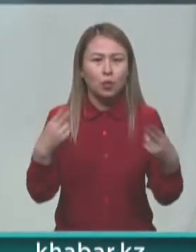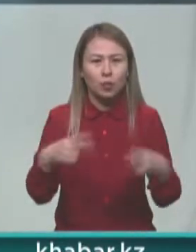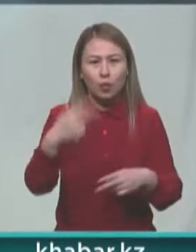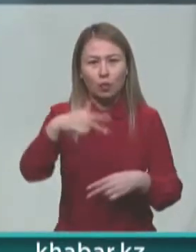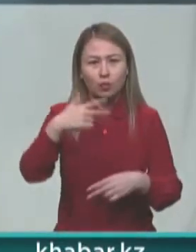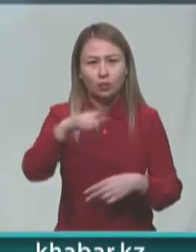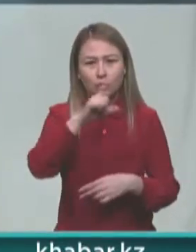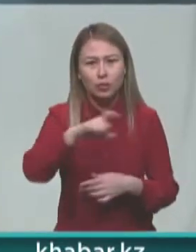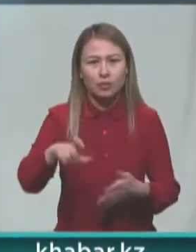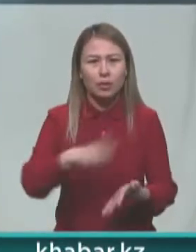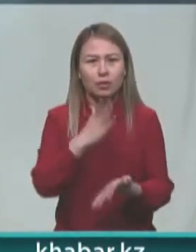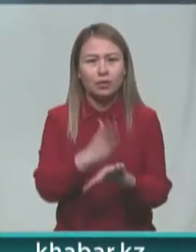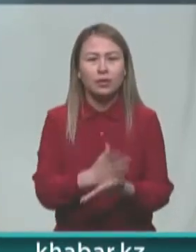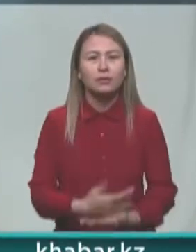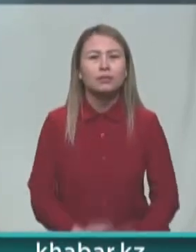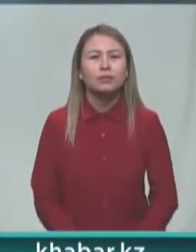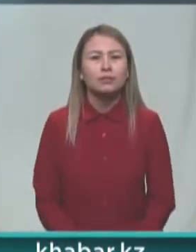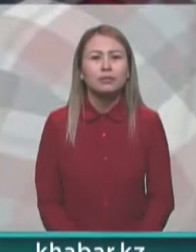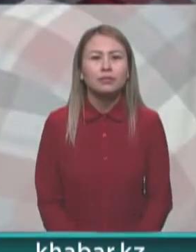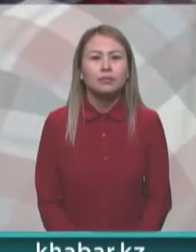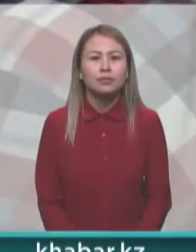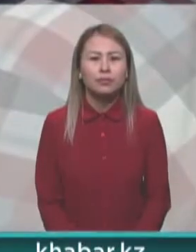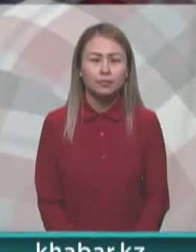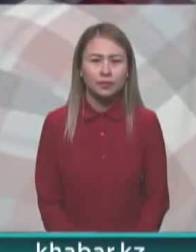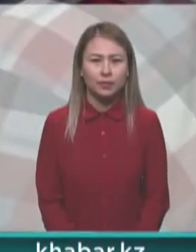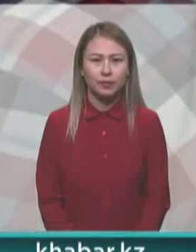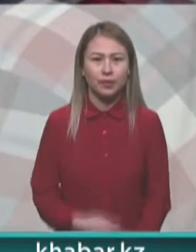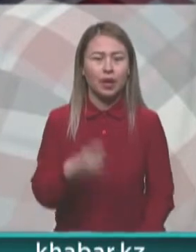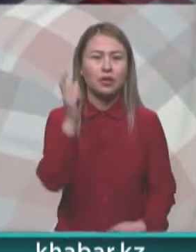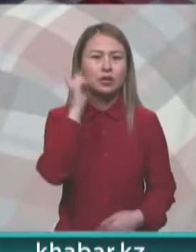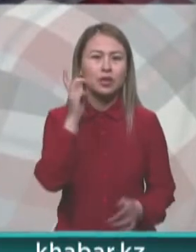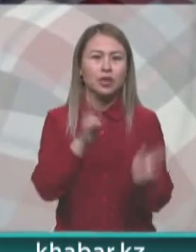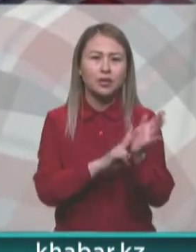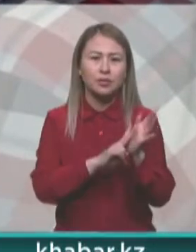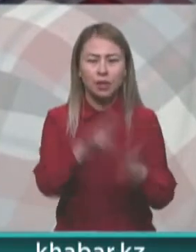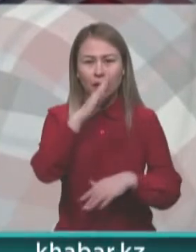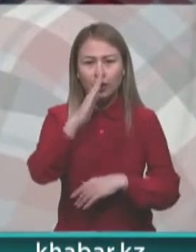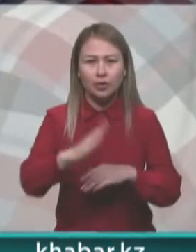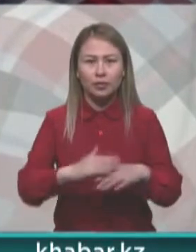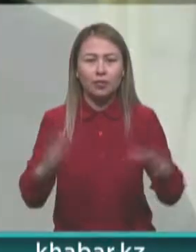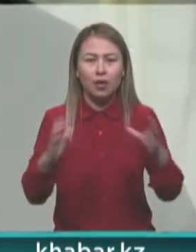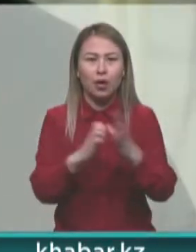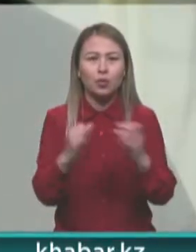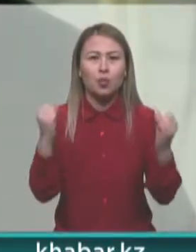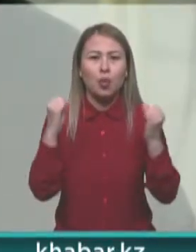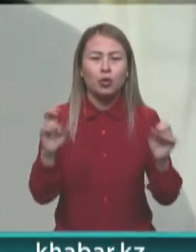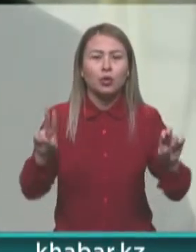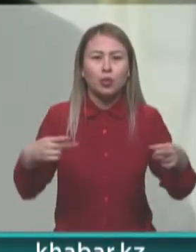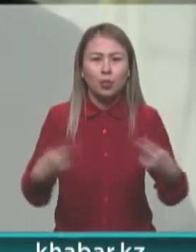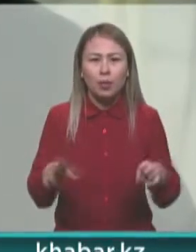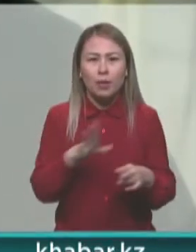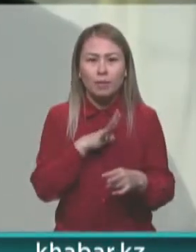клубының 30-ға жуық мүшесі бар. Жасы 70-ке тақаған Темірболат Нұрмаханов осы спорт клубын бір жыл бұрын